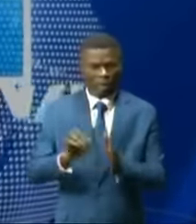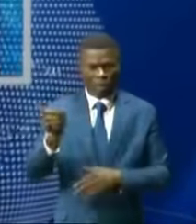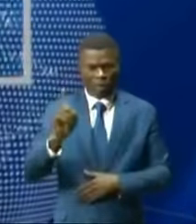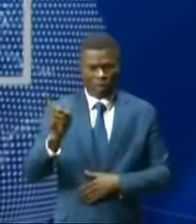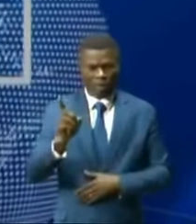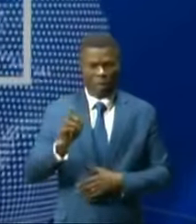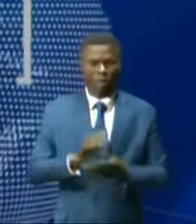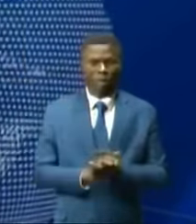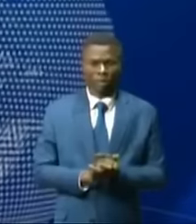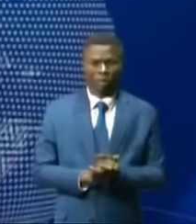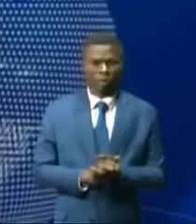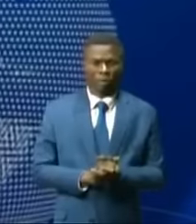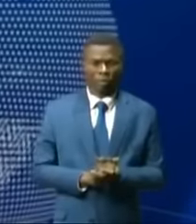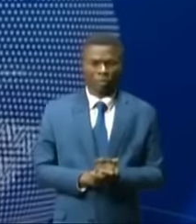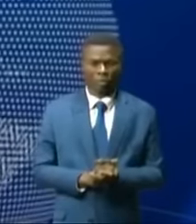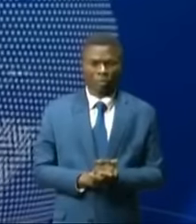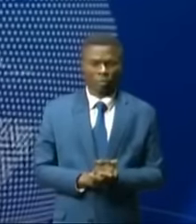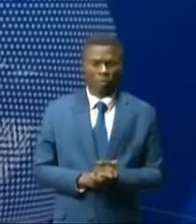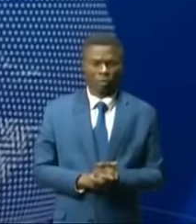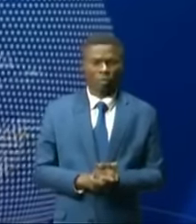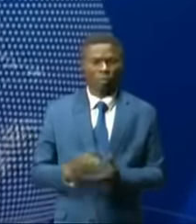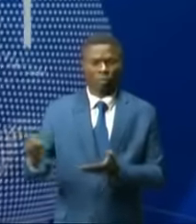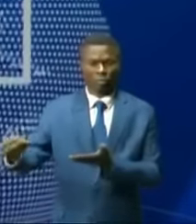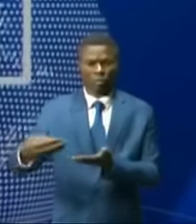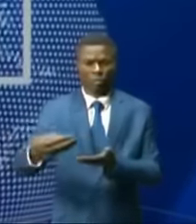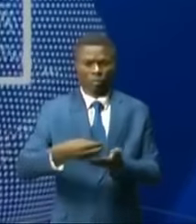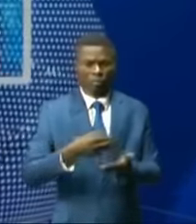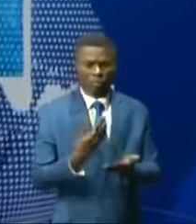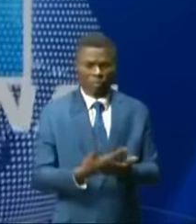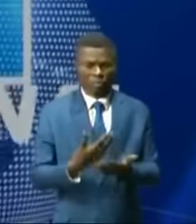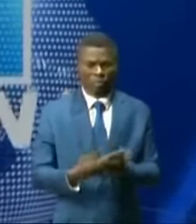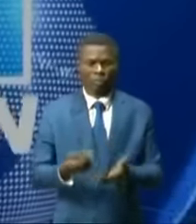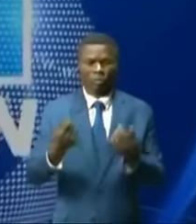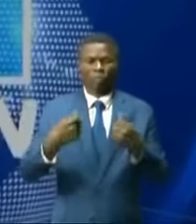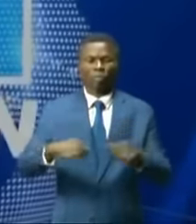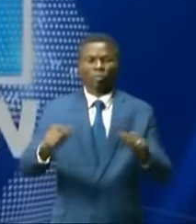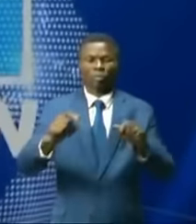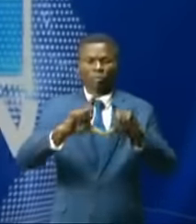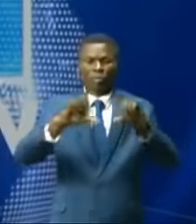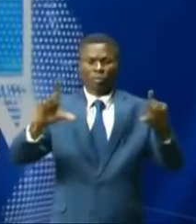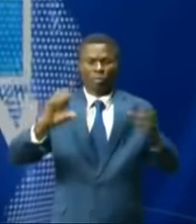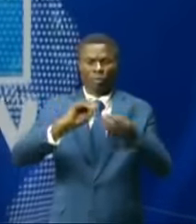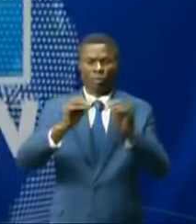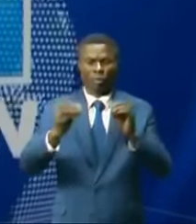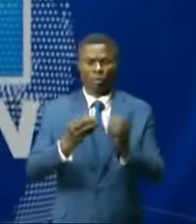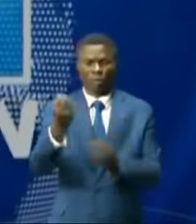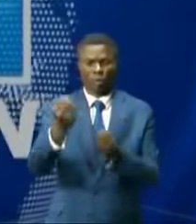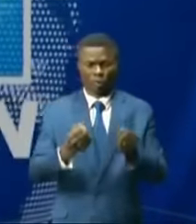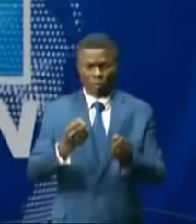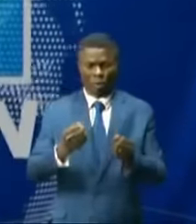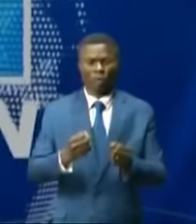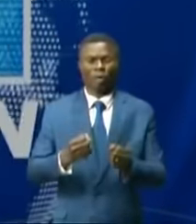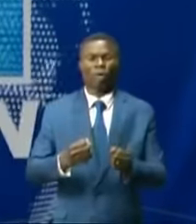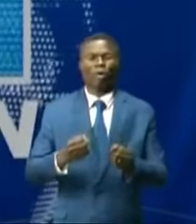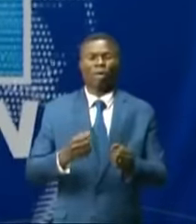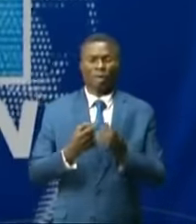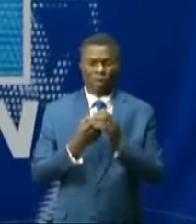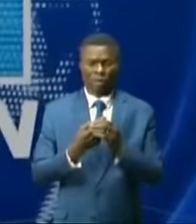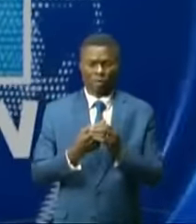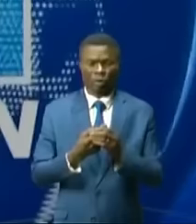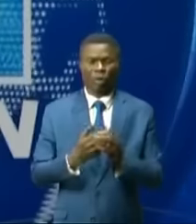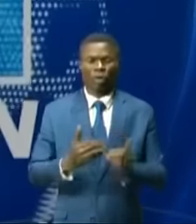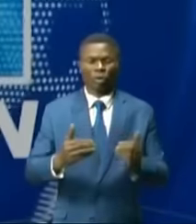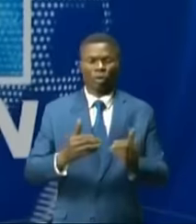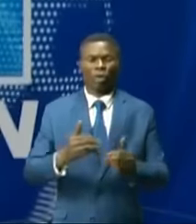comme dit précédemment. Le recouvrement forcé de la vente des vignettes s'essouffle à Kinshasa. Le directeur général